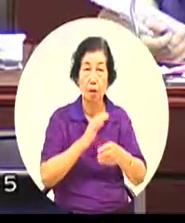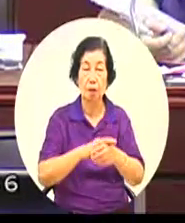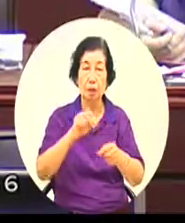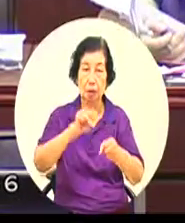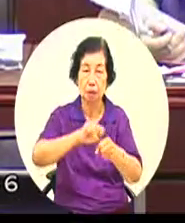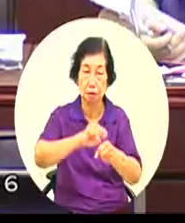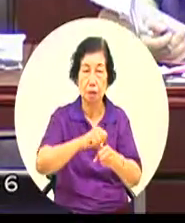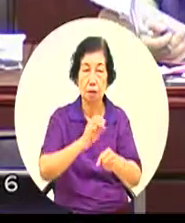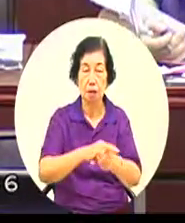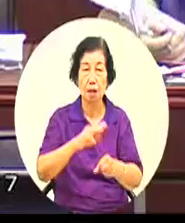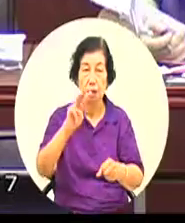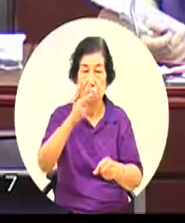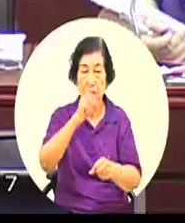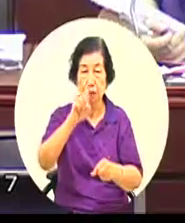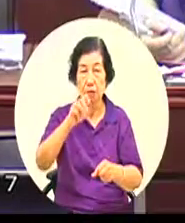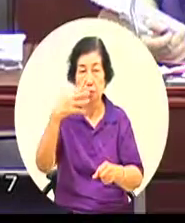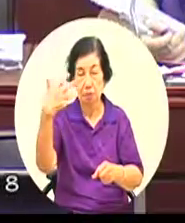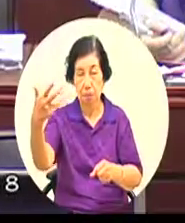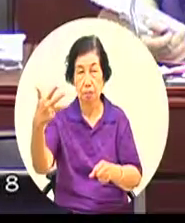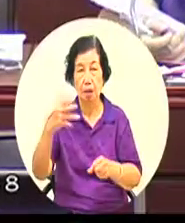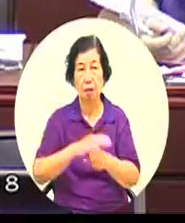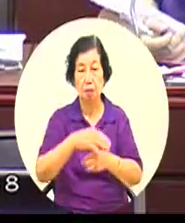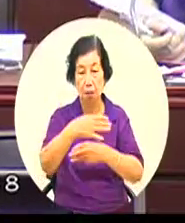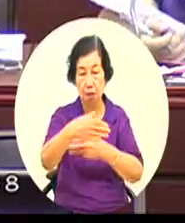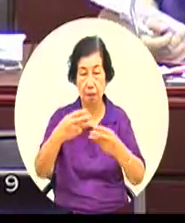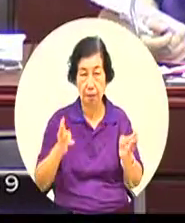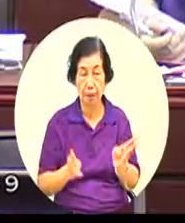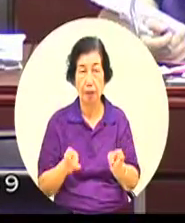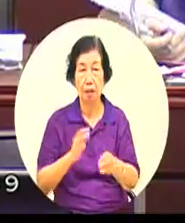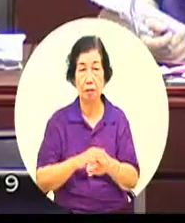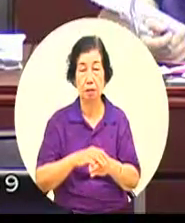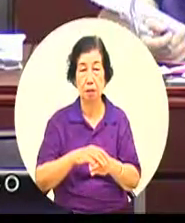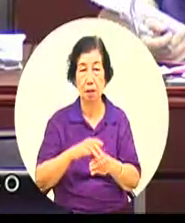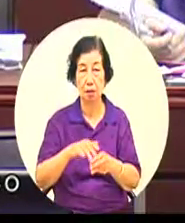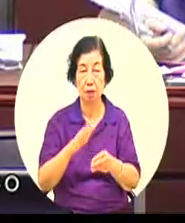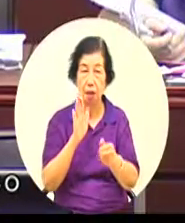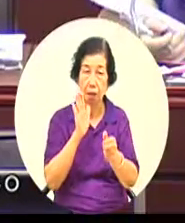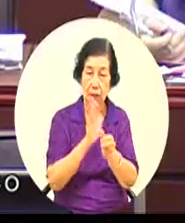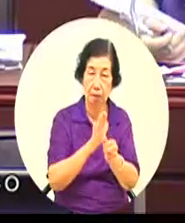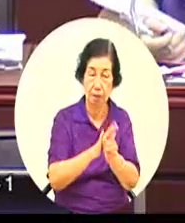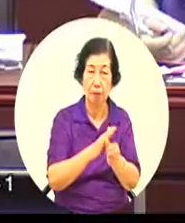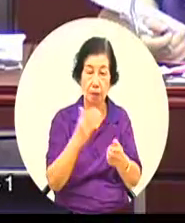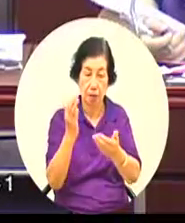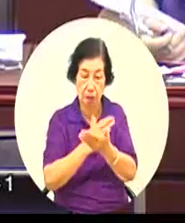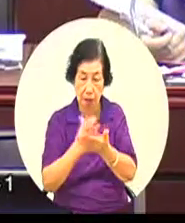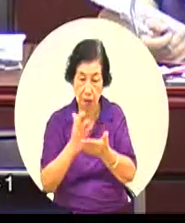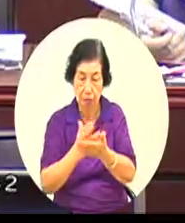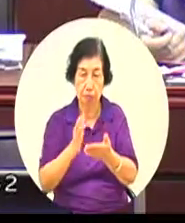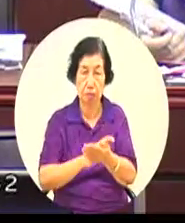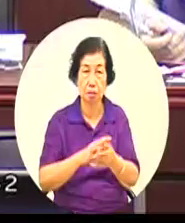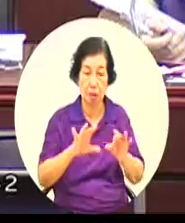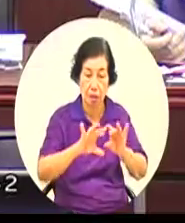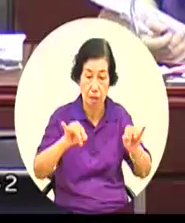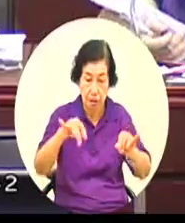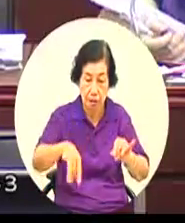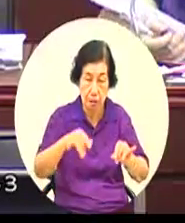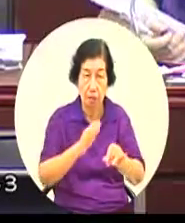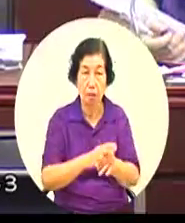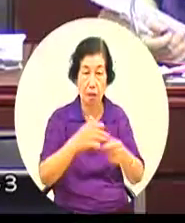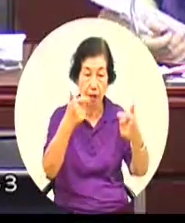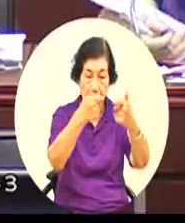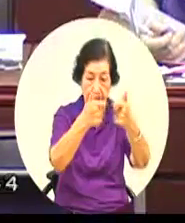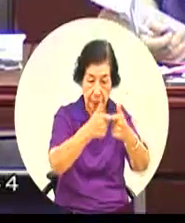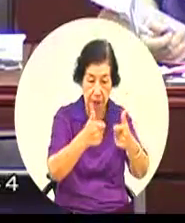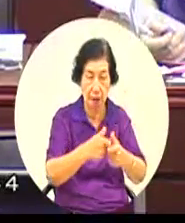318班，以解决各地方的这个公幼不足的问题，希望能够配合中央的政策，达到